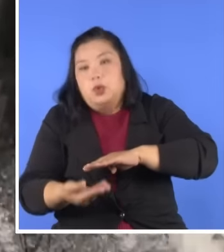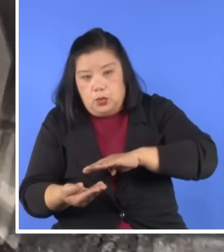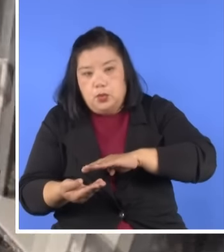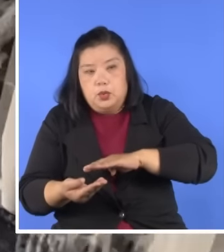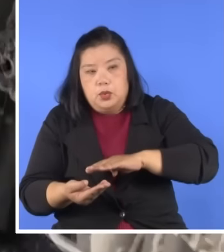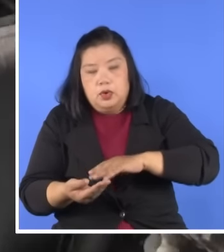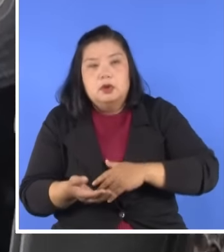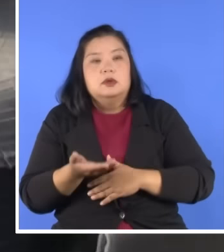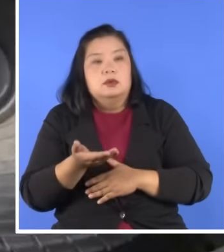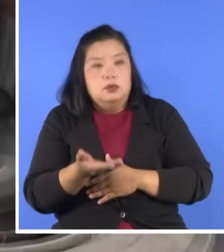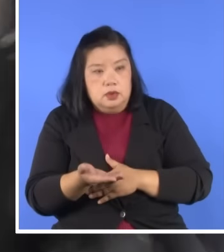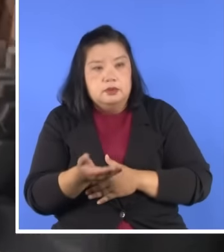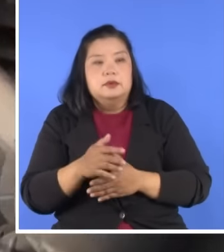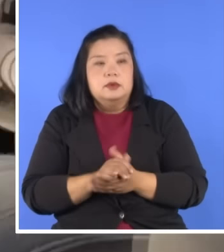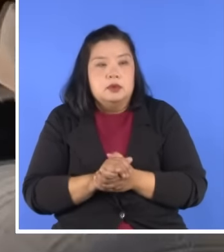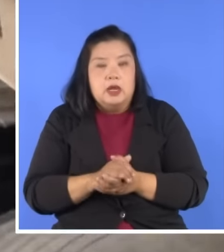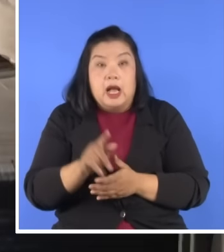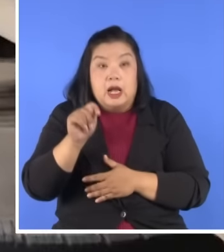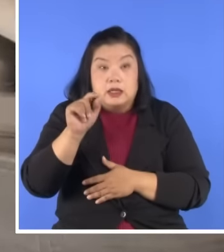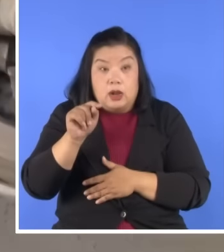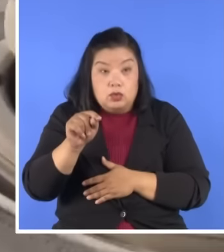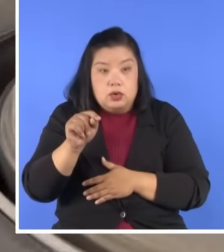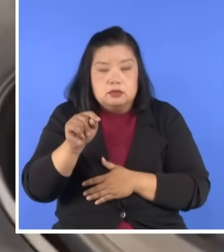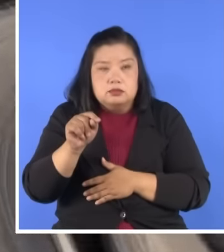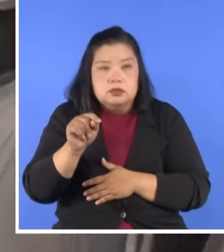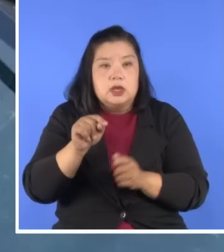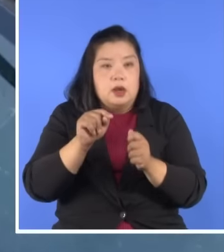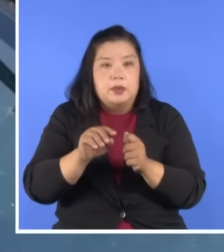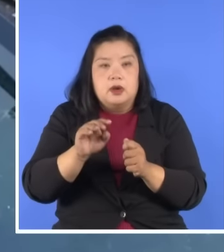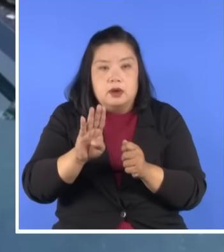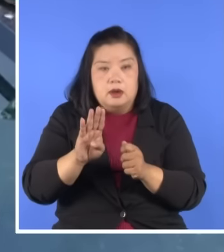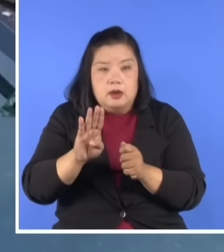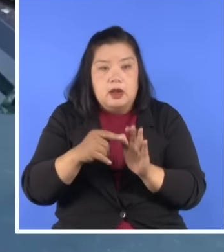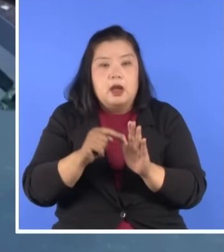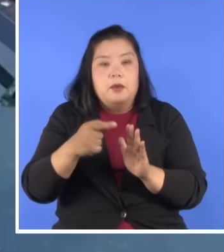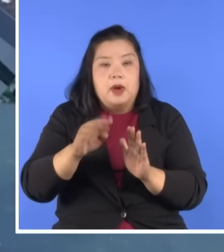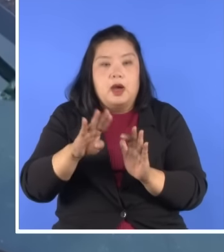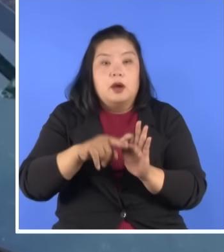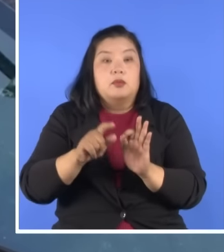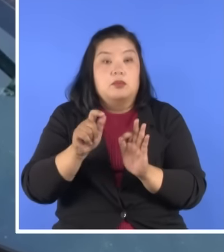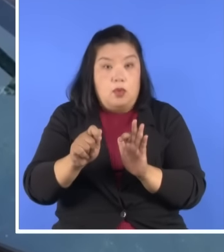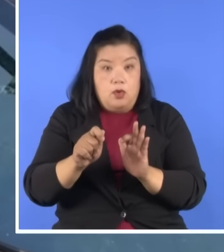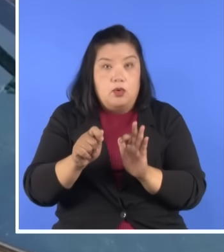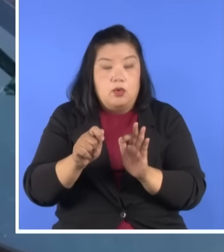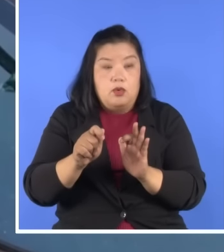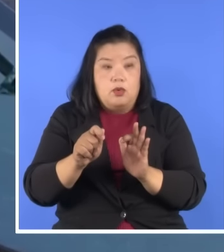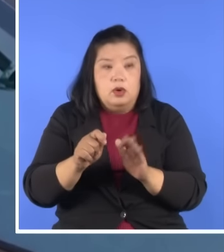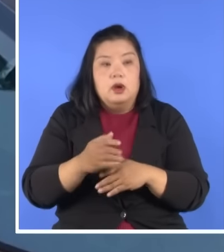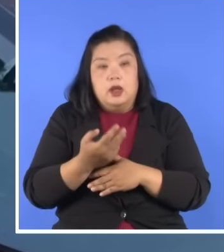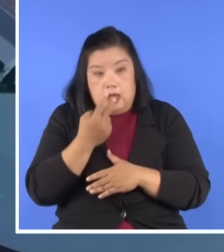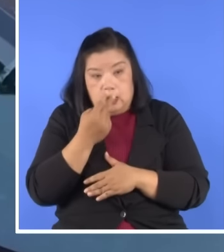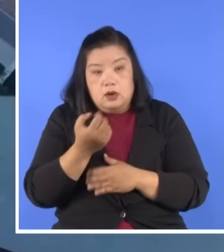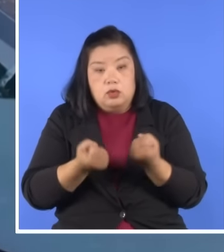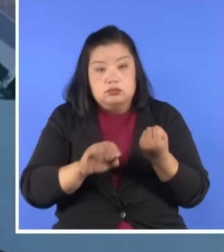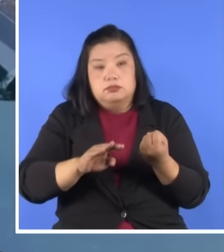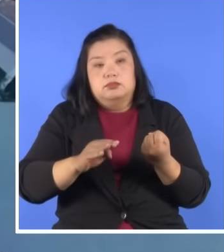ควายถนนมอเตอร์เวย์ข่าเข้าด่านเก็บเงินบางบ่ออยู่ที่ตำบลพิมพาอำเภอบางปะกงจังหวัดฉาดเชิงเทราในพลิกตะแคงแบบนี้